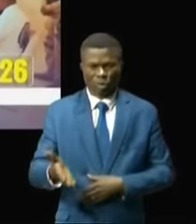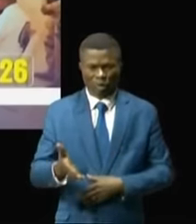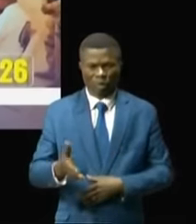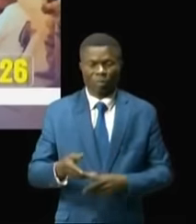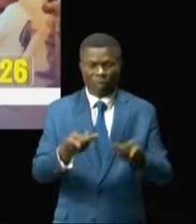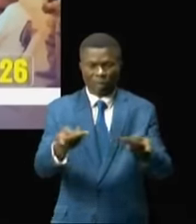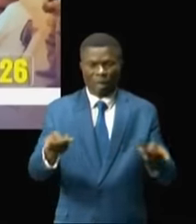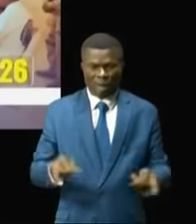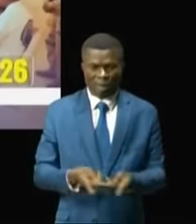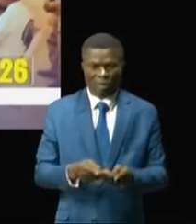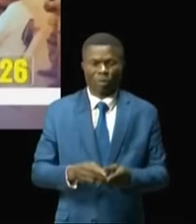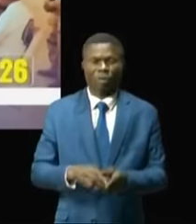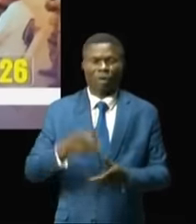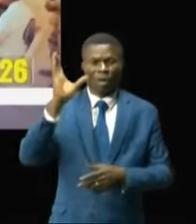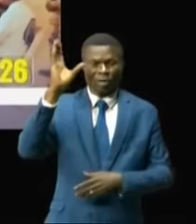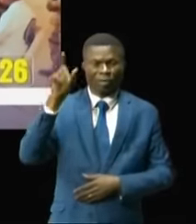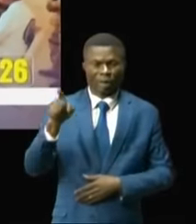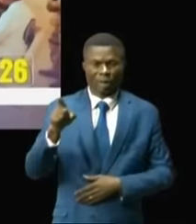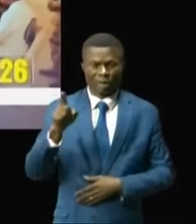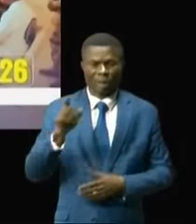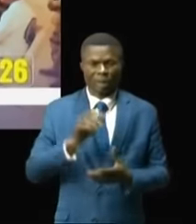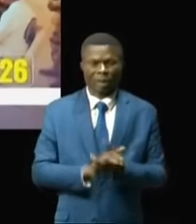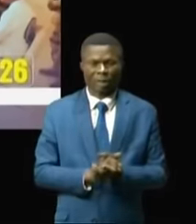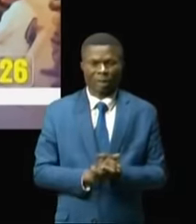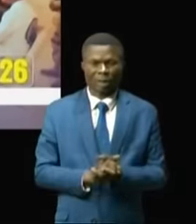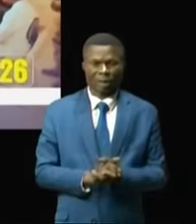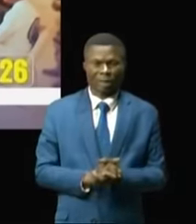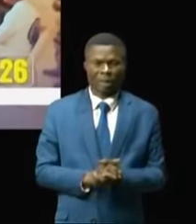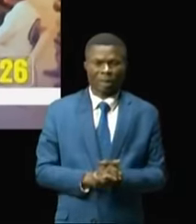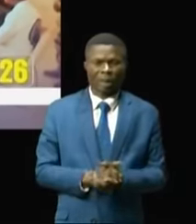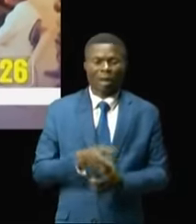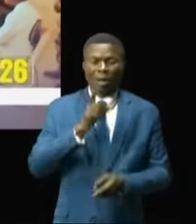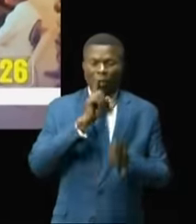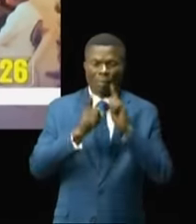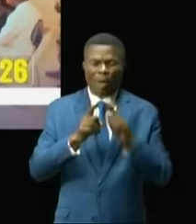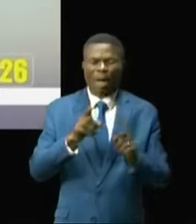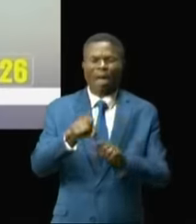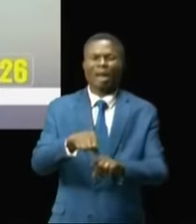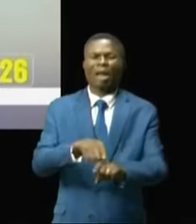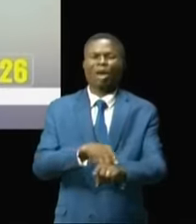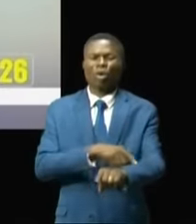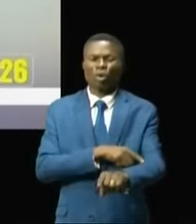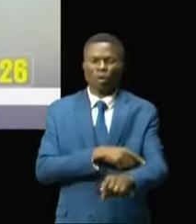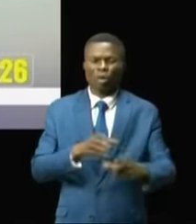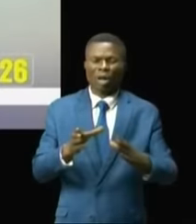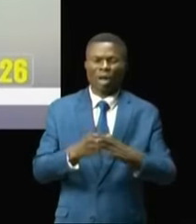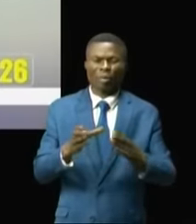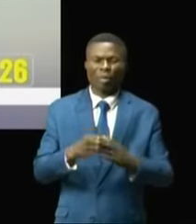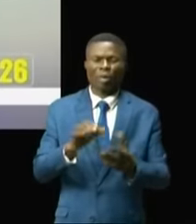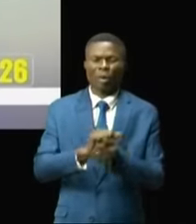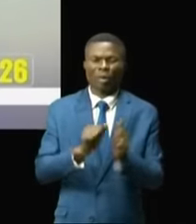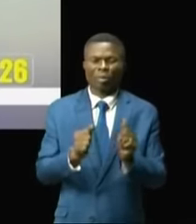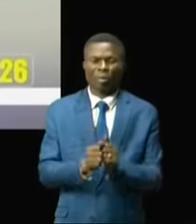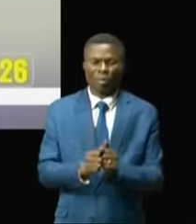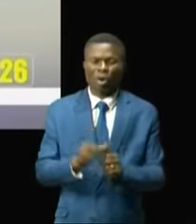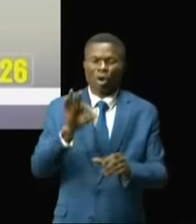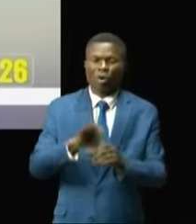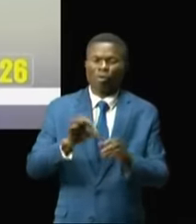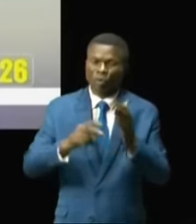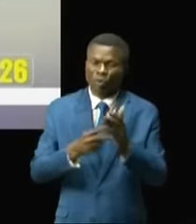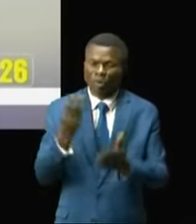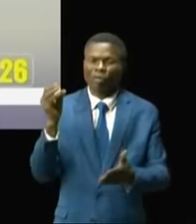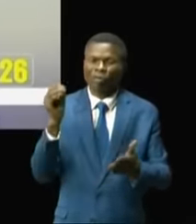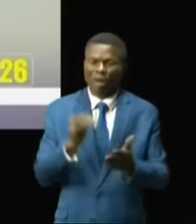Sur place à la cité de Bulungu, où il a longuement échangé sur les raisons d'accorder un second mandat